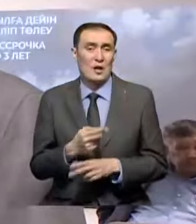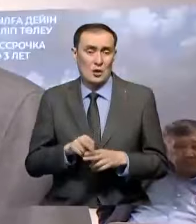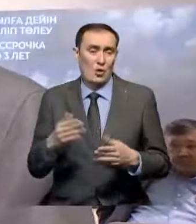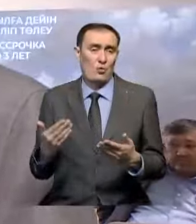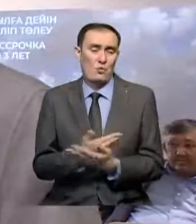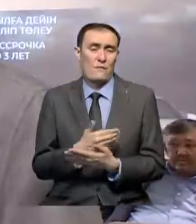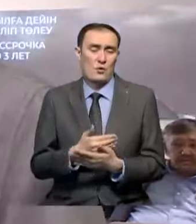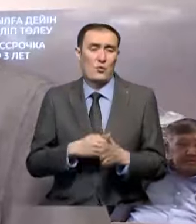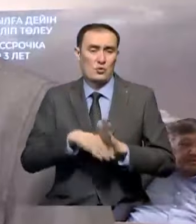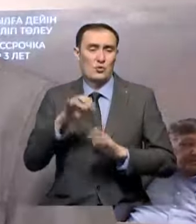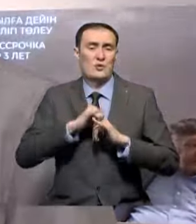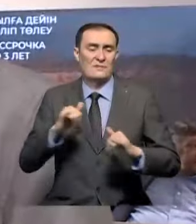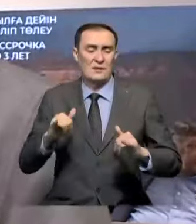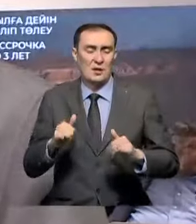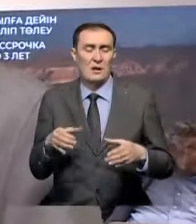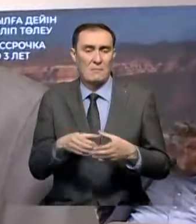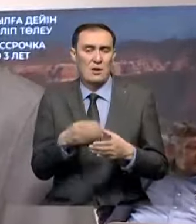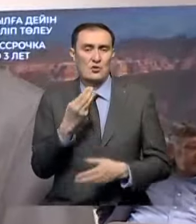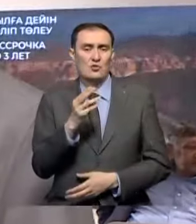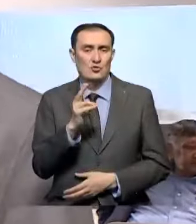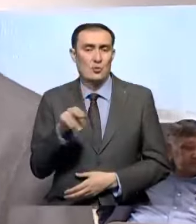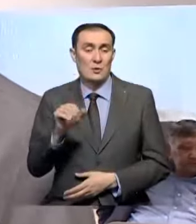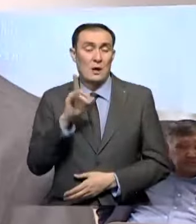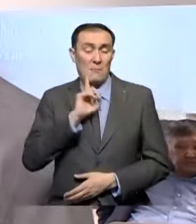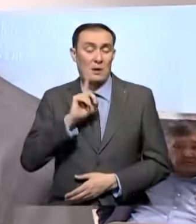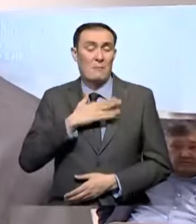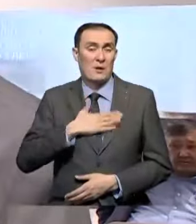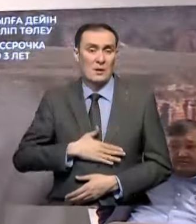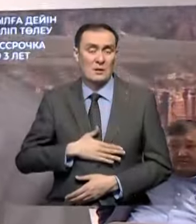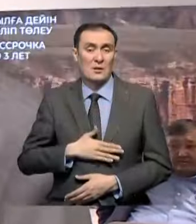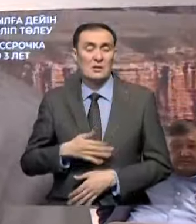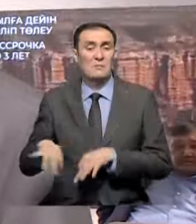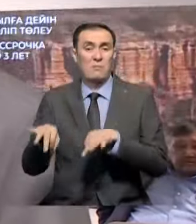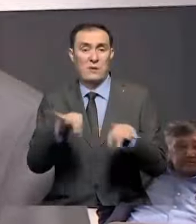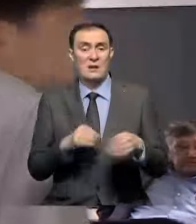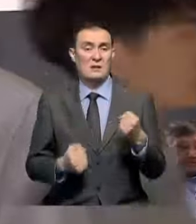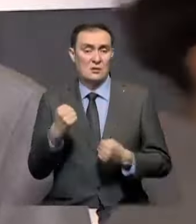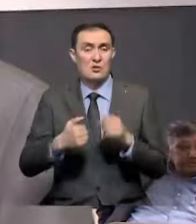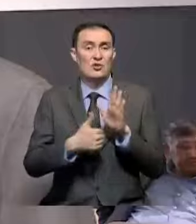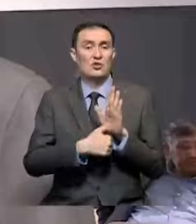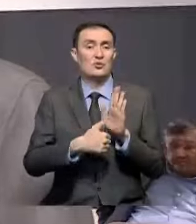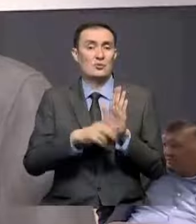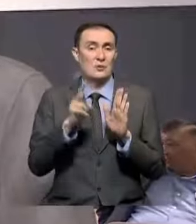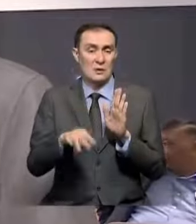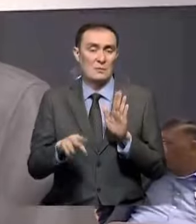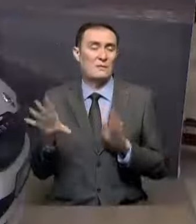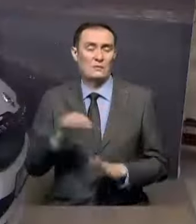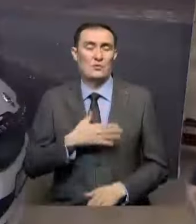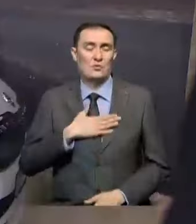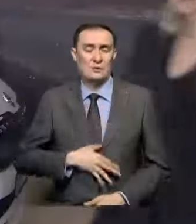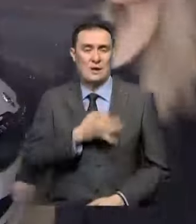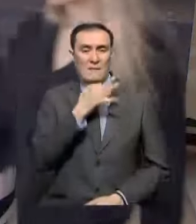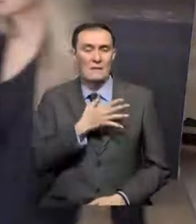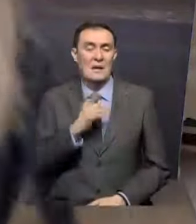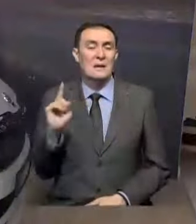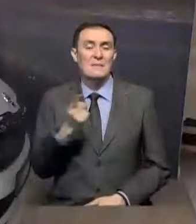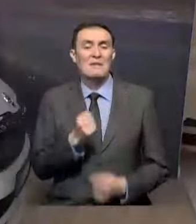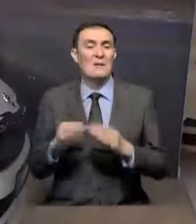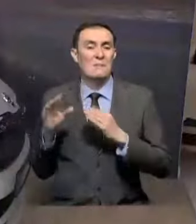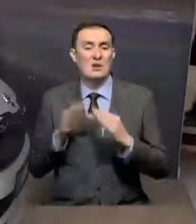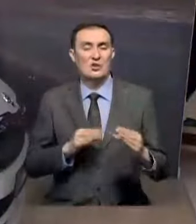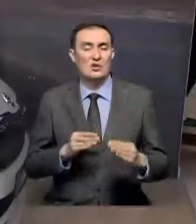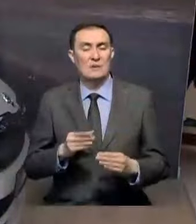новый уровень развития шды пока Всем доволен проехал на данный момент 600 км всё устраивает первая машина